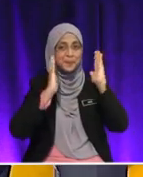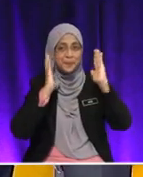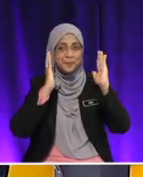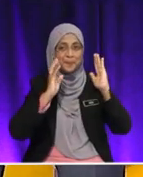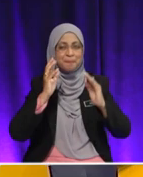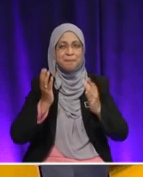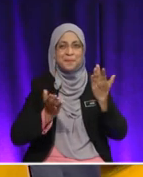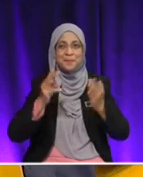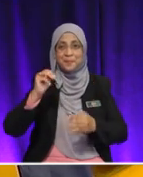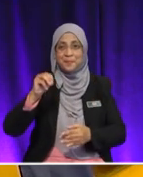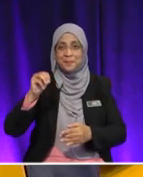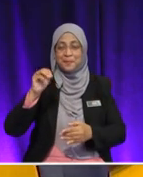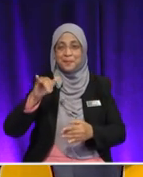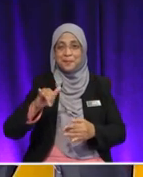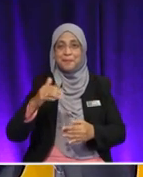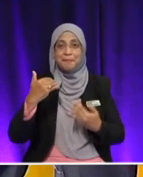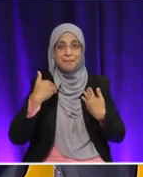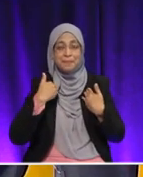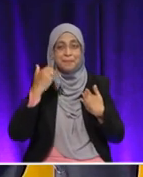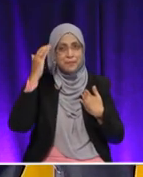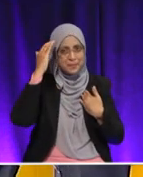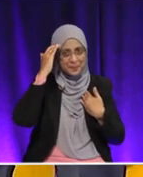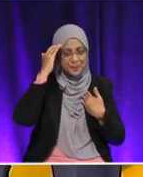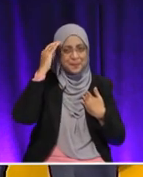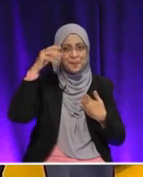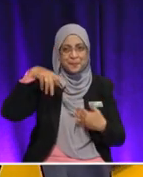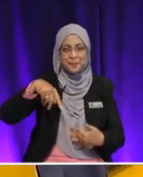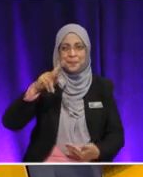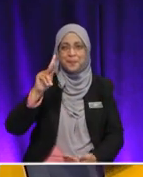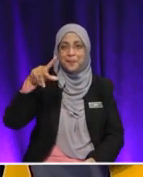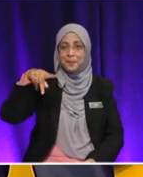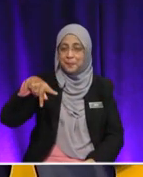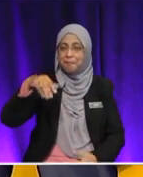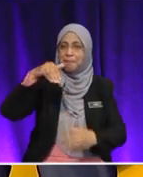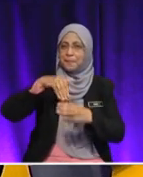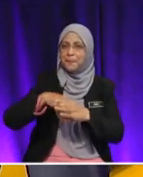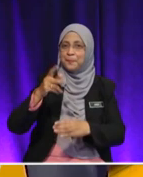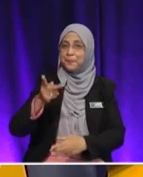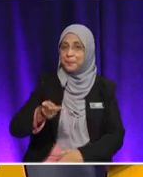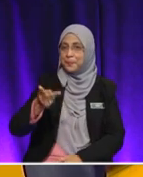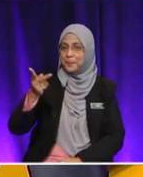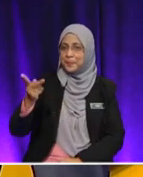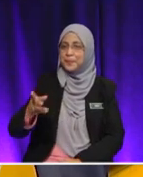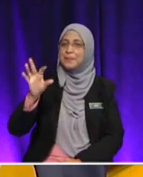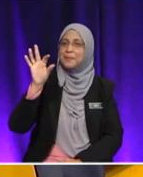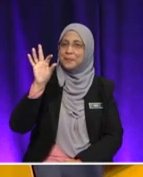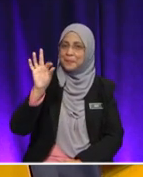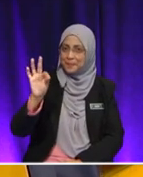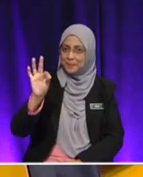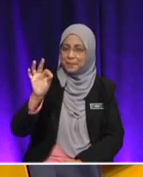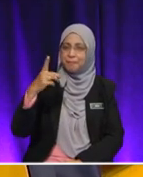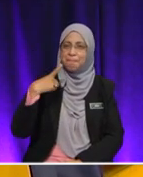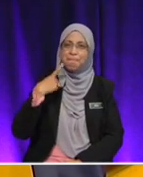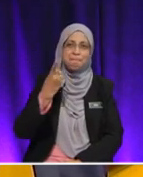pelajar-pelajar murid-murid yang ada keluar pun mereka tidak tahu sebenarnya belajar termasuk dalam perkara 9 kita telah